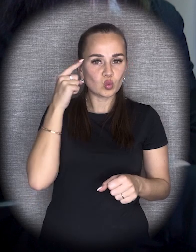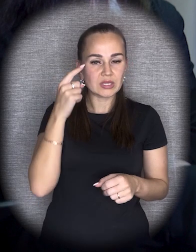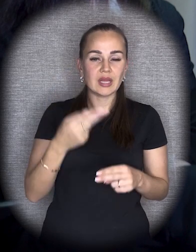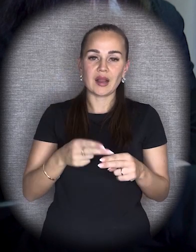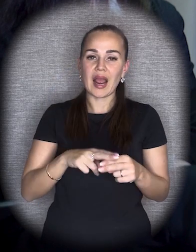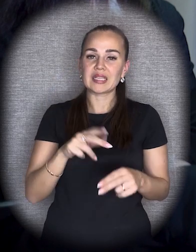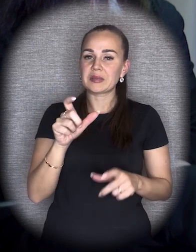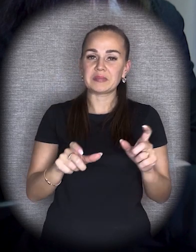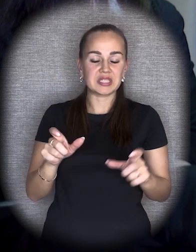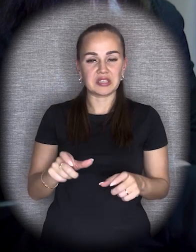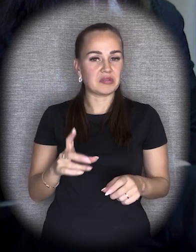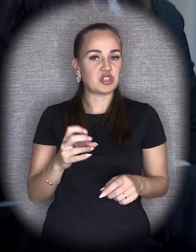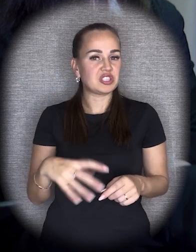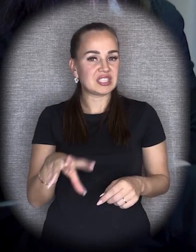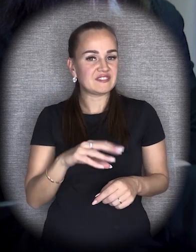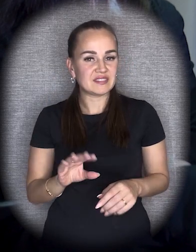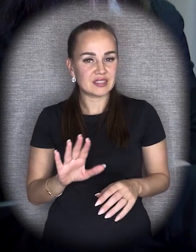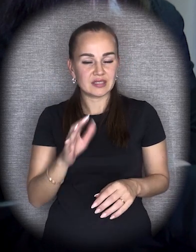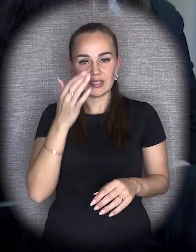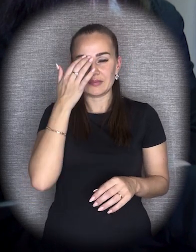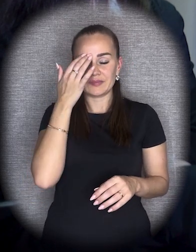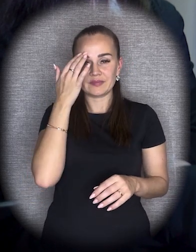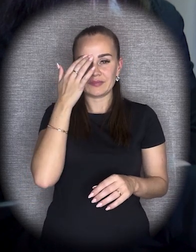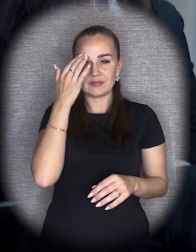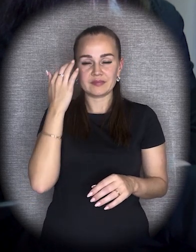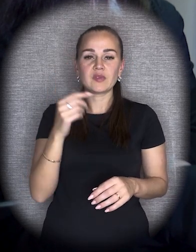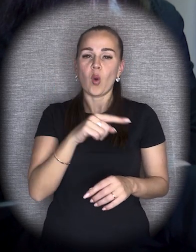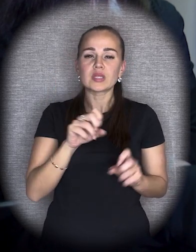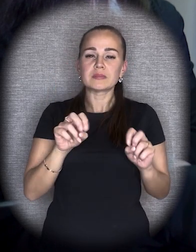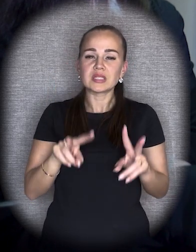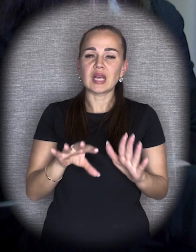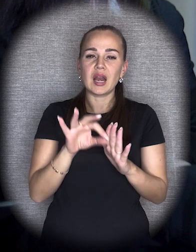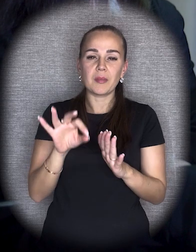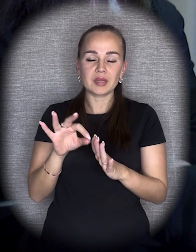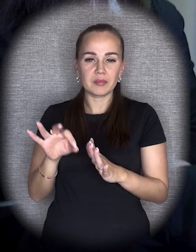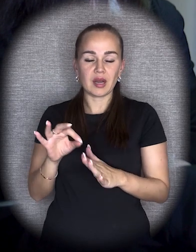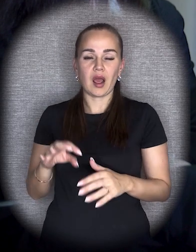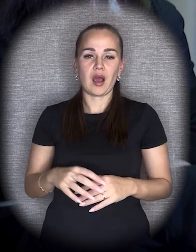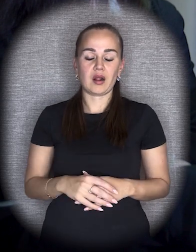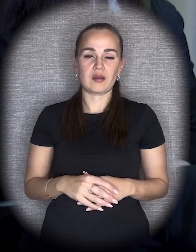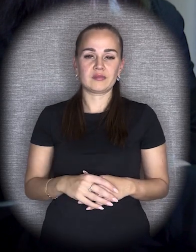персонажей? И я их подбирал...